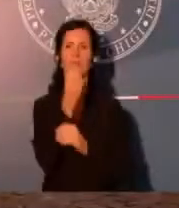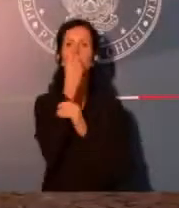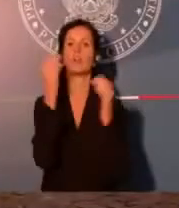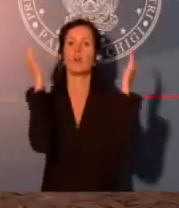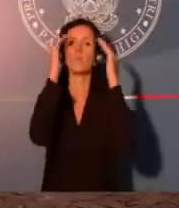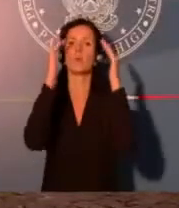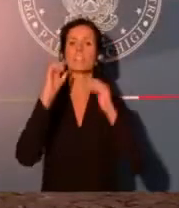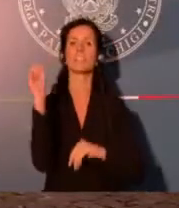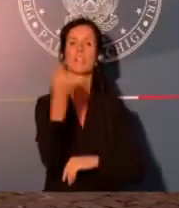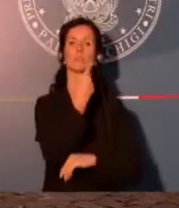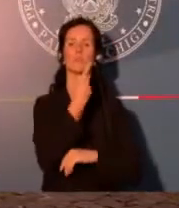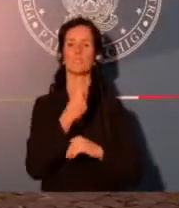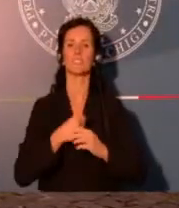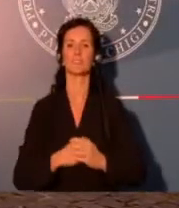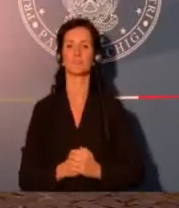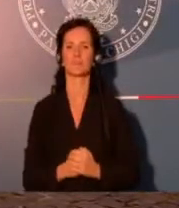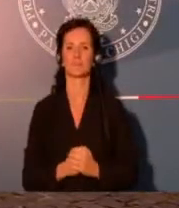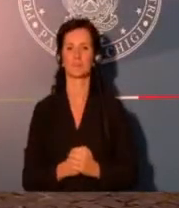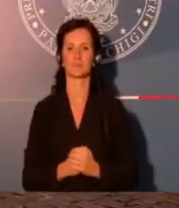Buonasera a tutti.